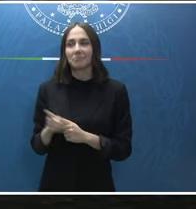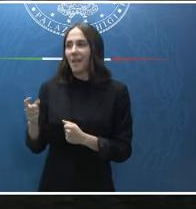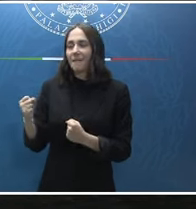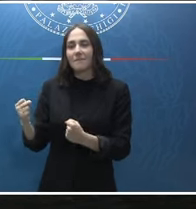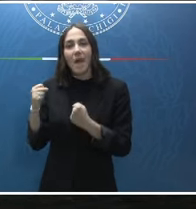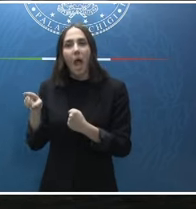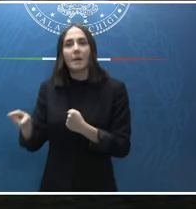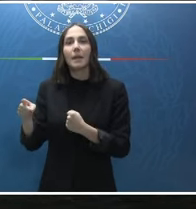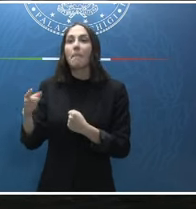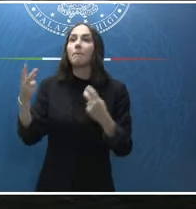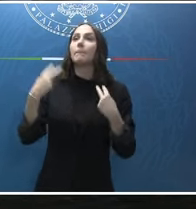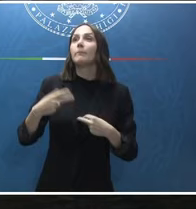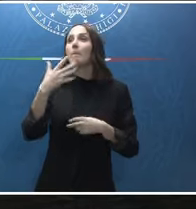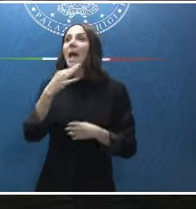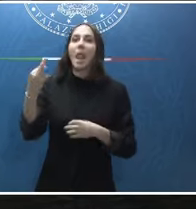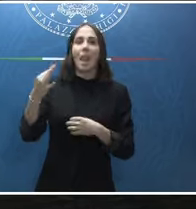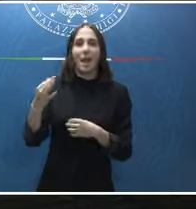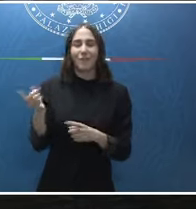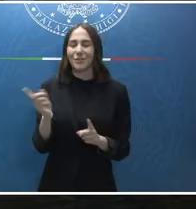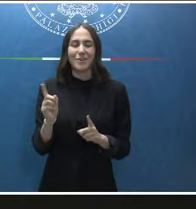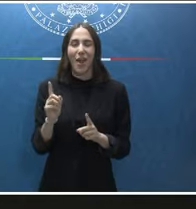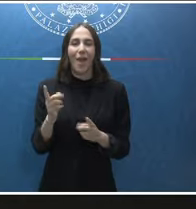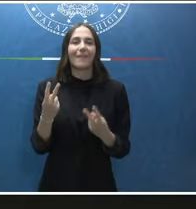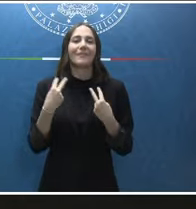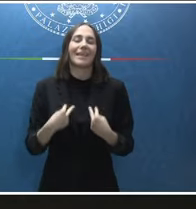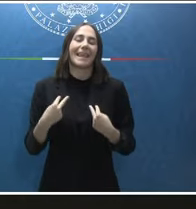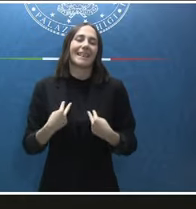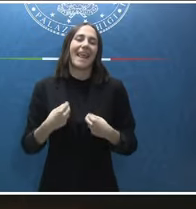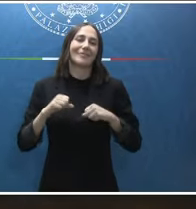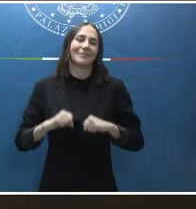della bella vita ma della vita bella. Don Antonio Coluccia.